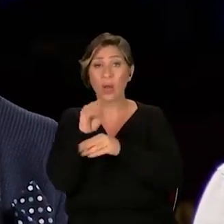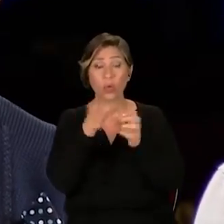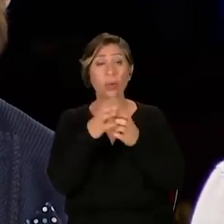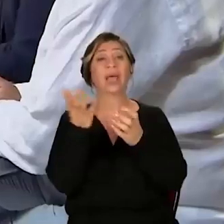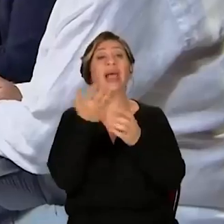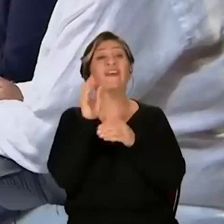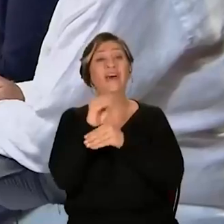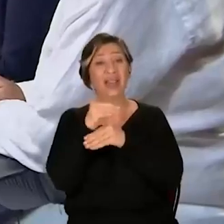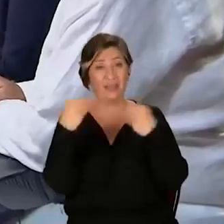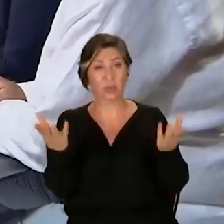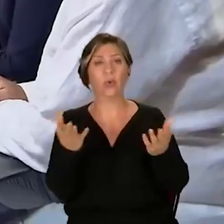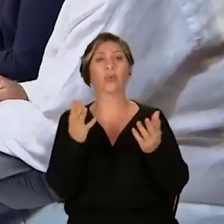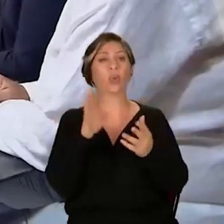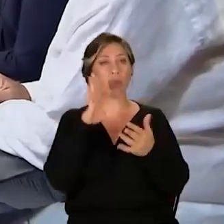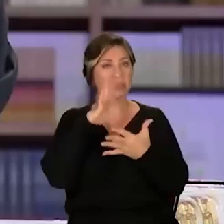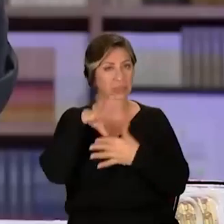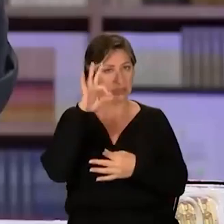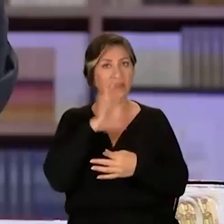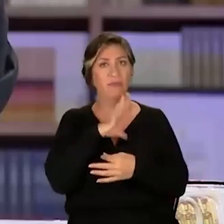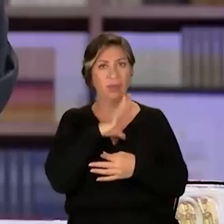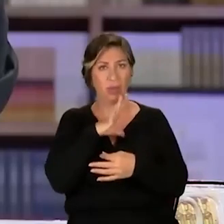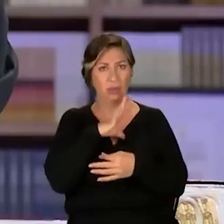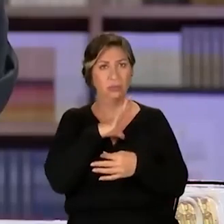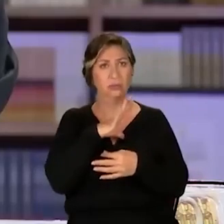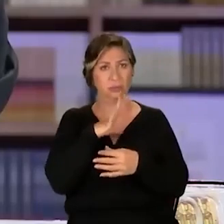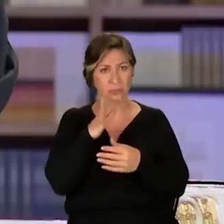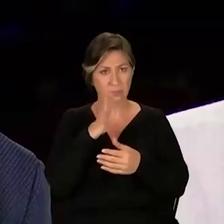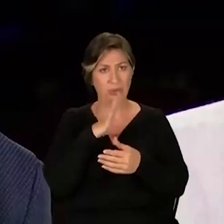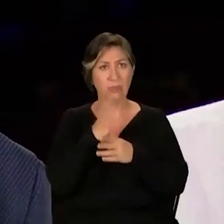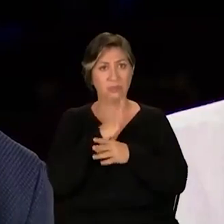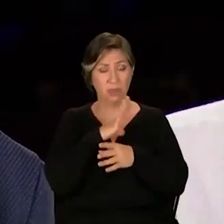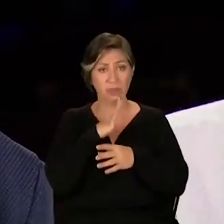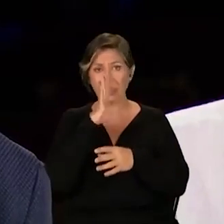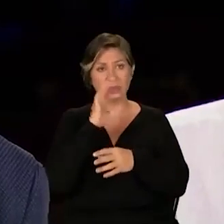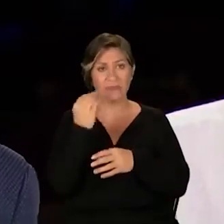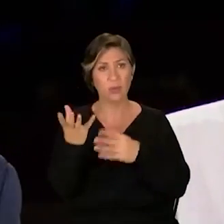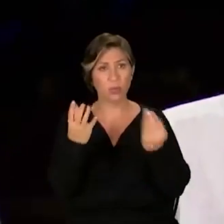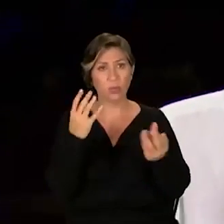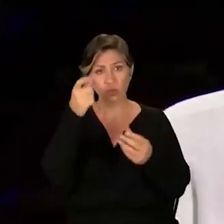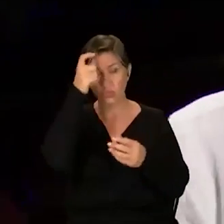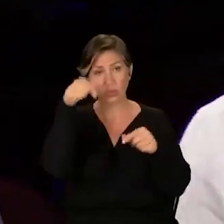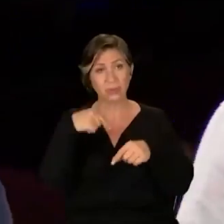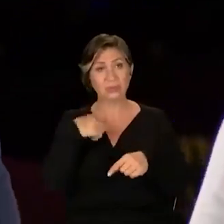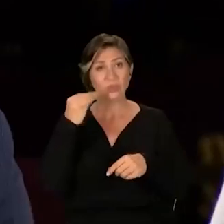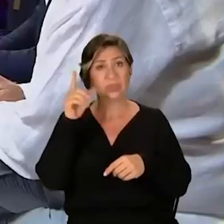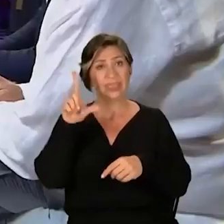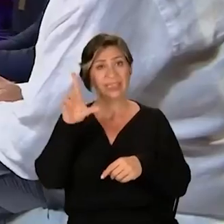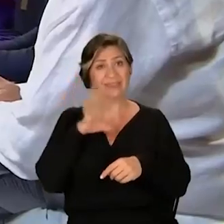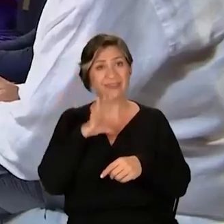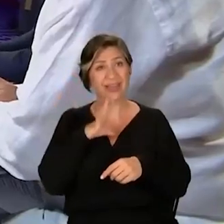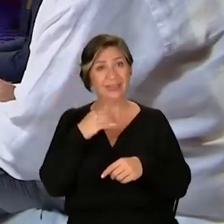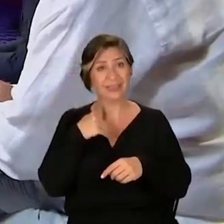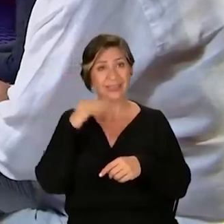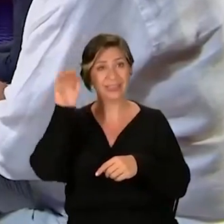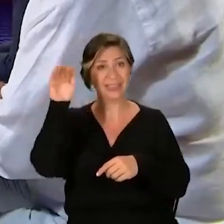yaşlı. Daha farelere mi veriliyor? Tabii. Yok, insanlar içinde kullanılan preparatlar çıktı evet. Şu anda. Yapan ya. Kimlere veriliyor bunlar? Türkiye'deki benim firması var. Yani. Size gelmiş olması